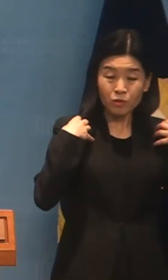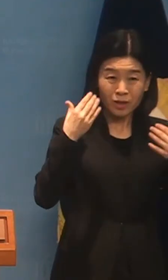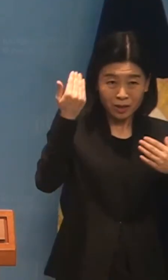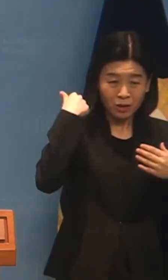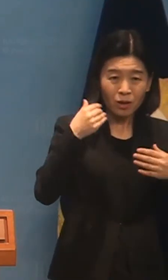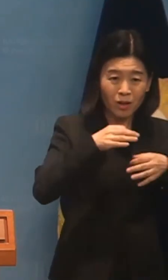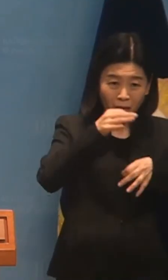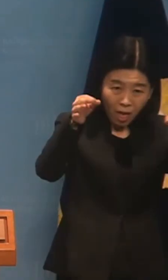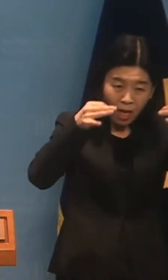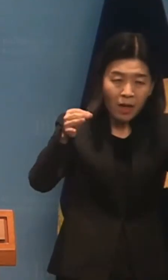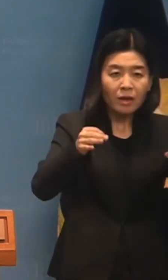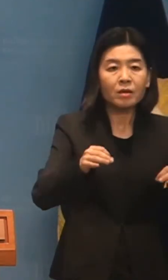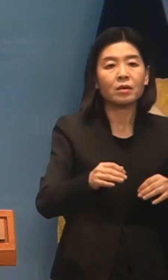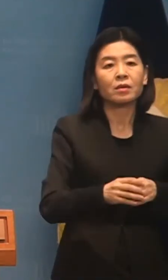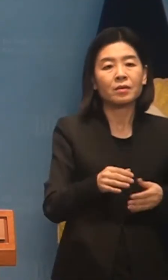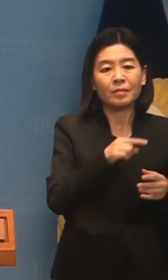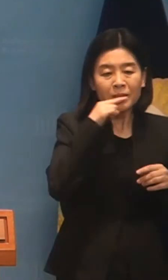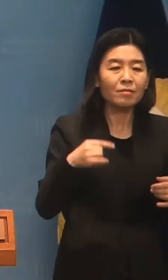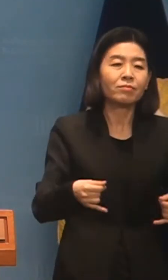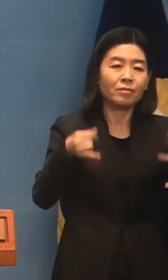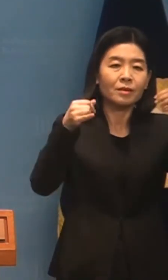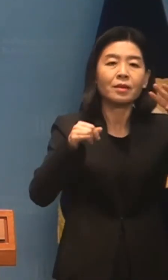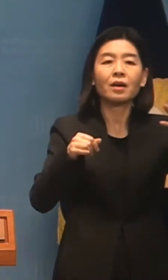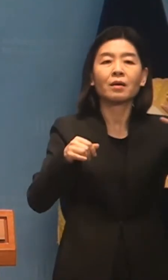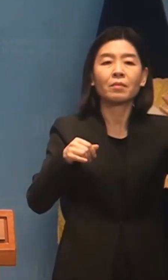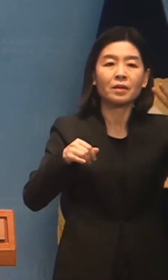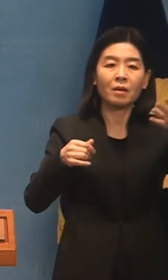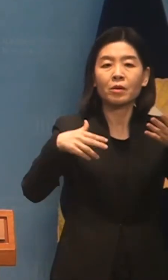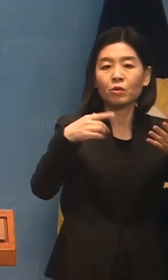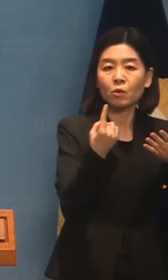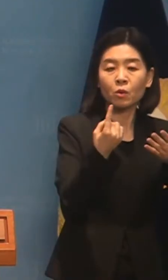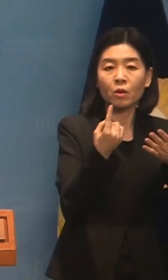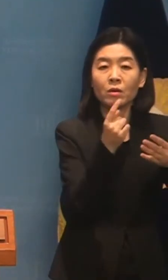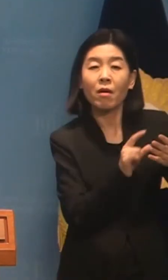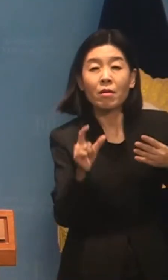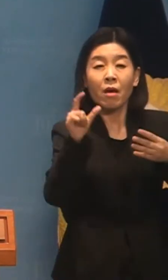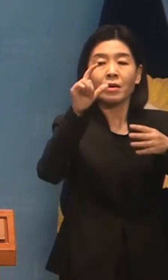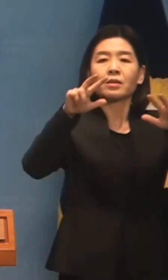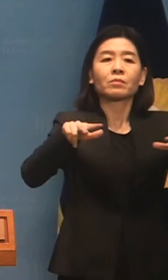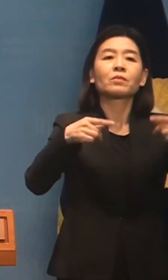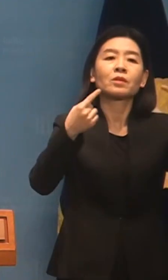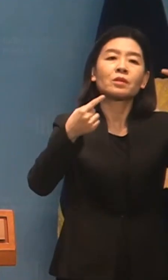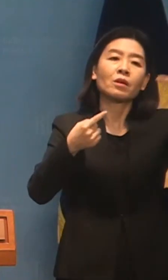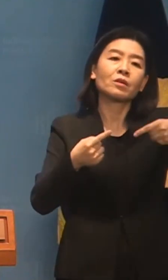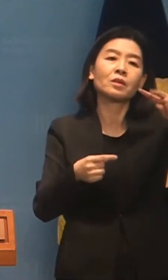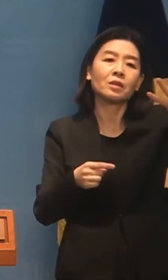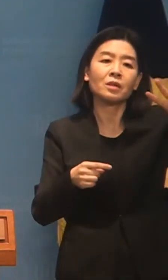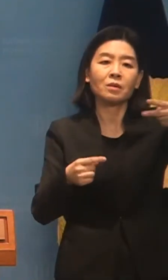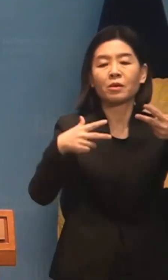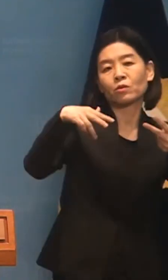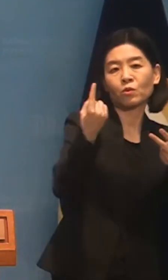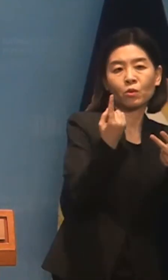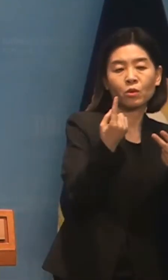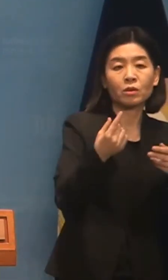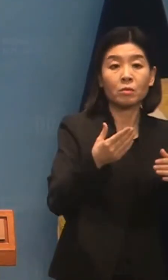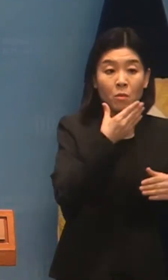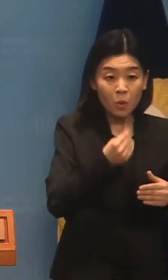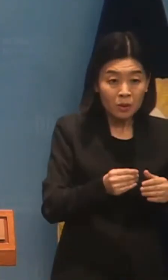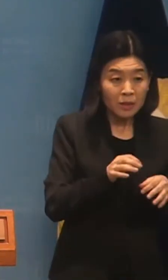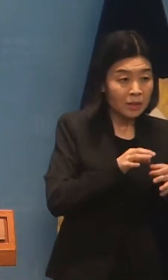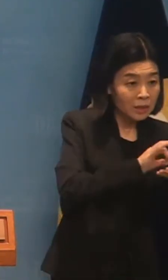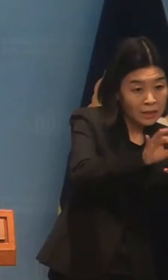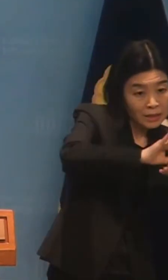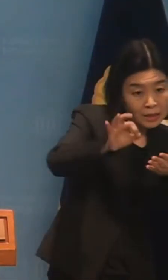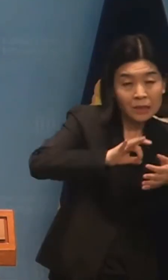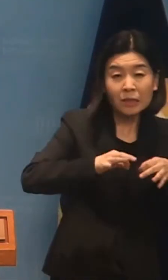원이 북증한 국가 채무는 1200조 원을 돌파했고 지금 복지 지출 증가로 구조적